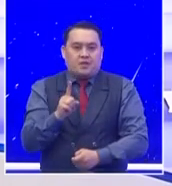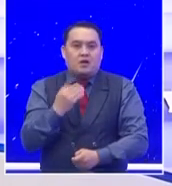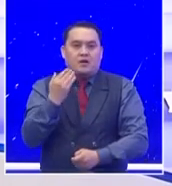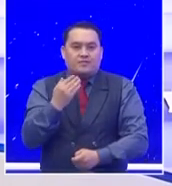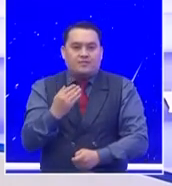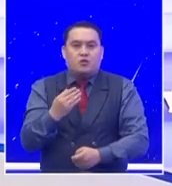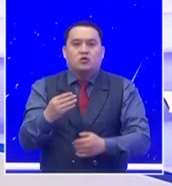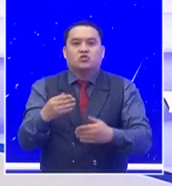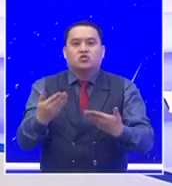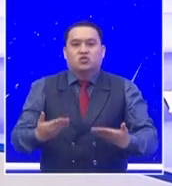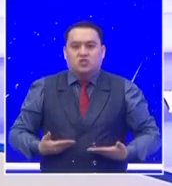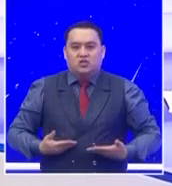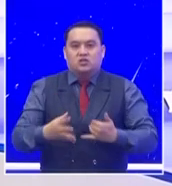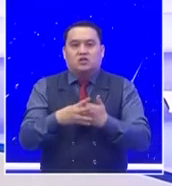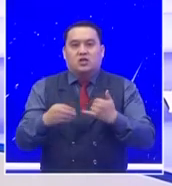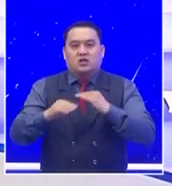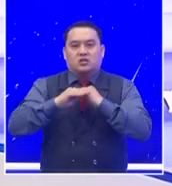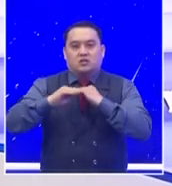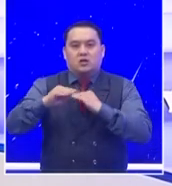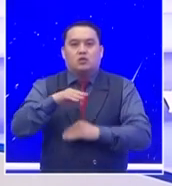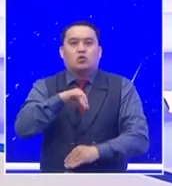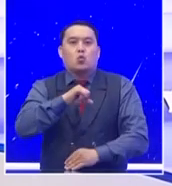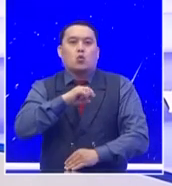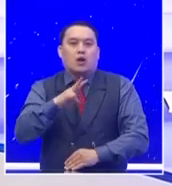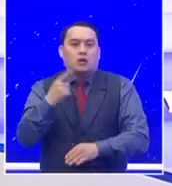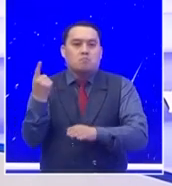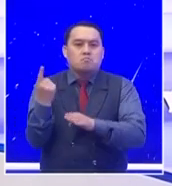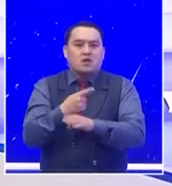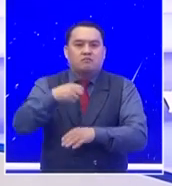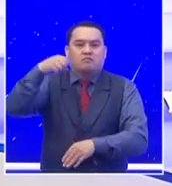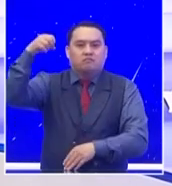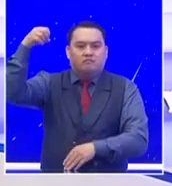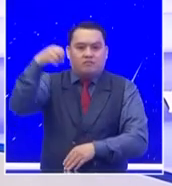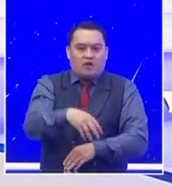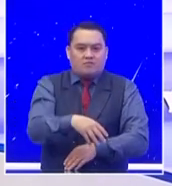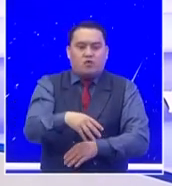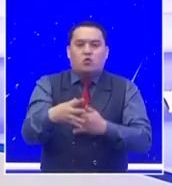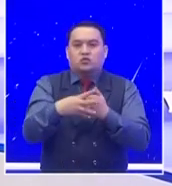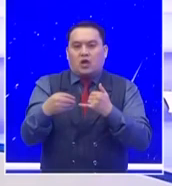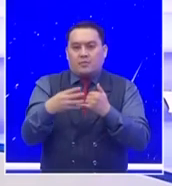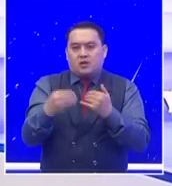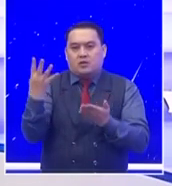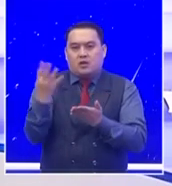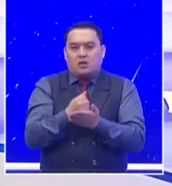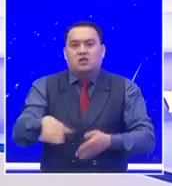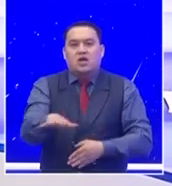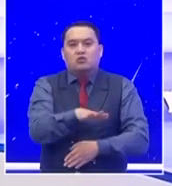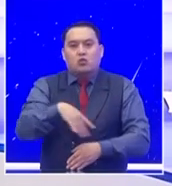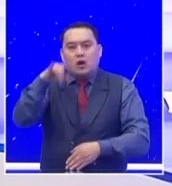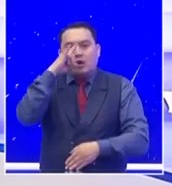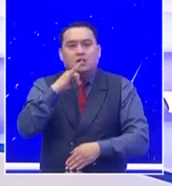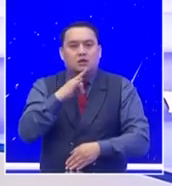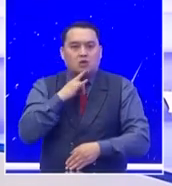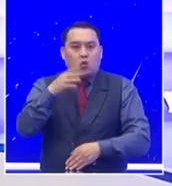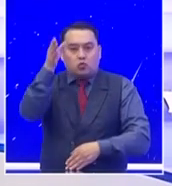жизнь на земле возникла в степи touran следы первых астероидов упавших на нашу планету обнаружили на территории казахстана